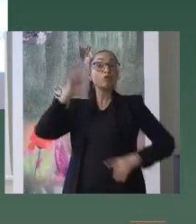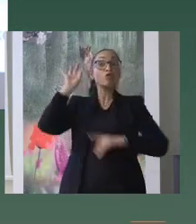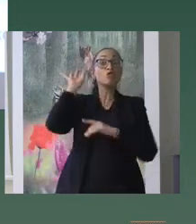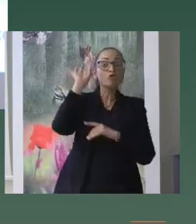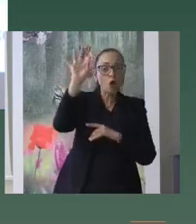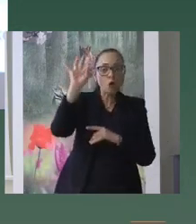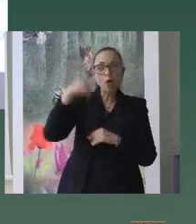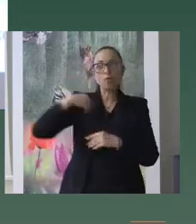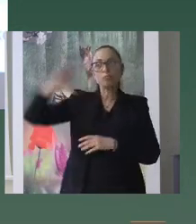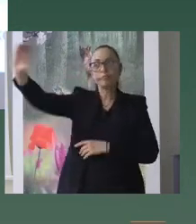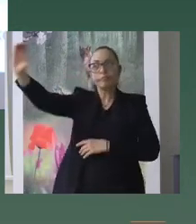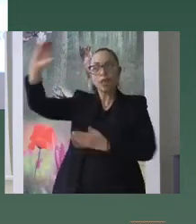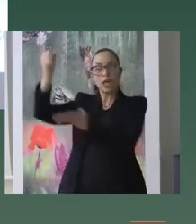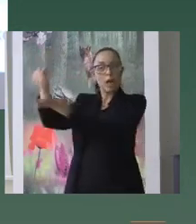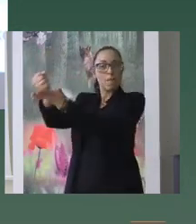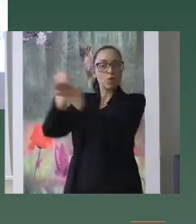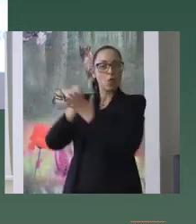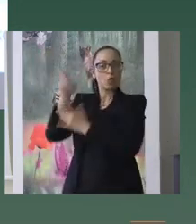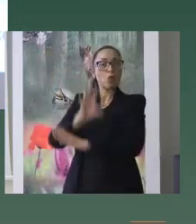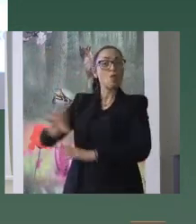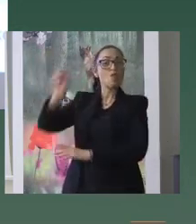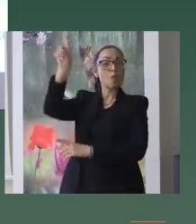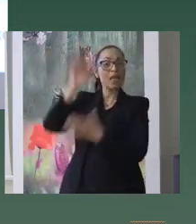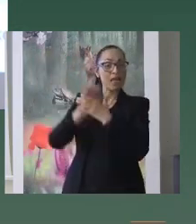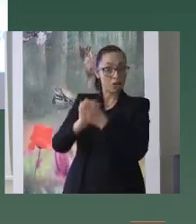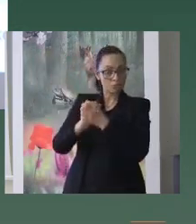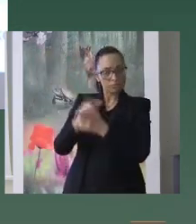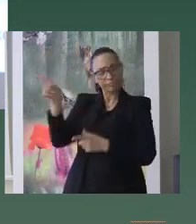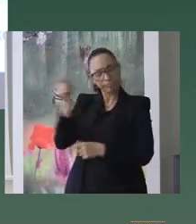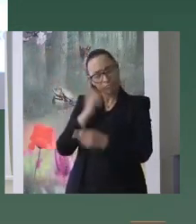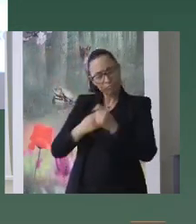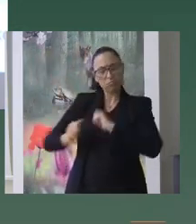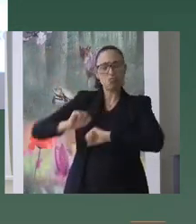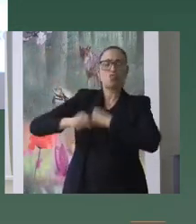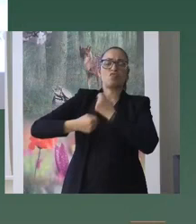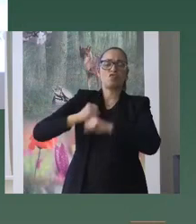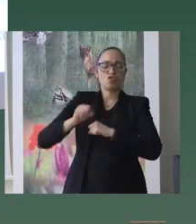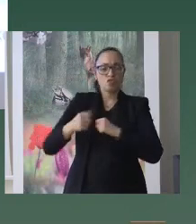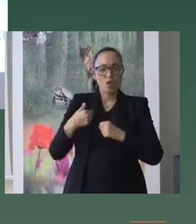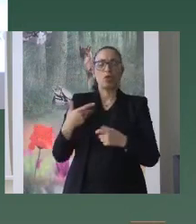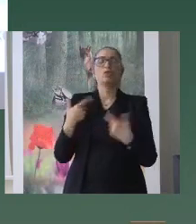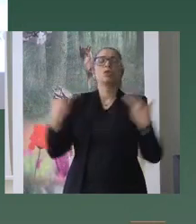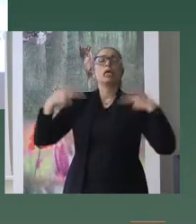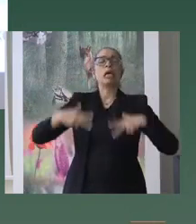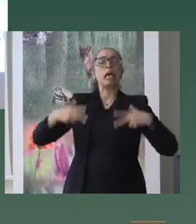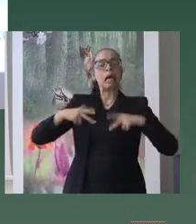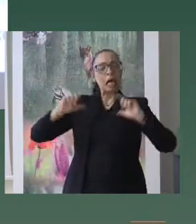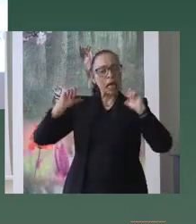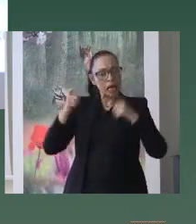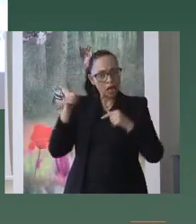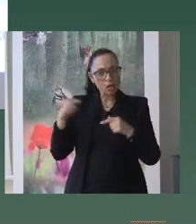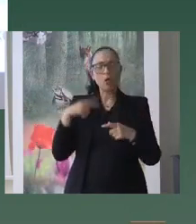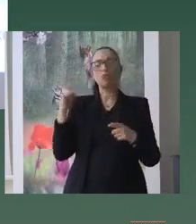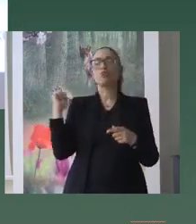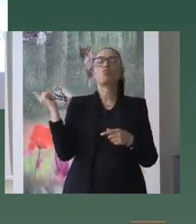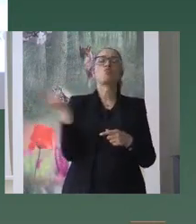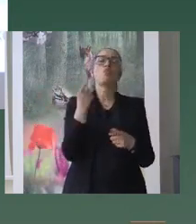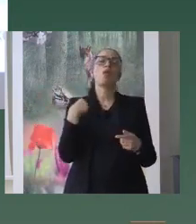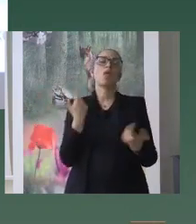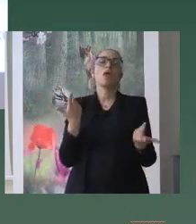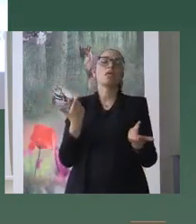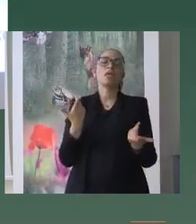πάρουν κάποια χρηματοδότηση από την Ευρωπαϊκή Ένωση, να βάλουν τις δικές τους προσπάθειες και τους πόρους, τους κρατικούς ή δημοτικούς, και να γίνουν κλιματικά